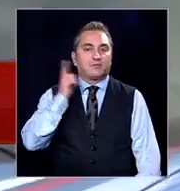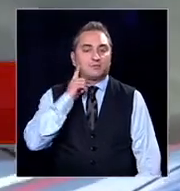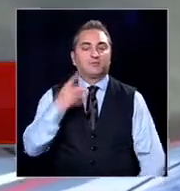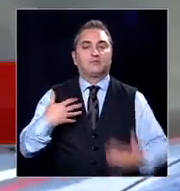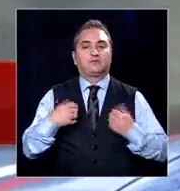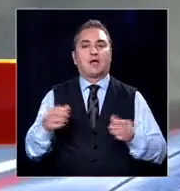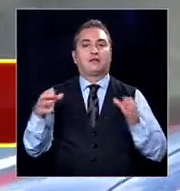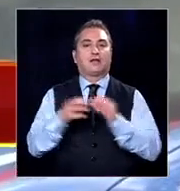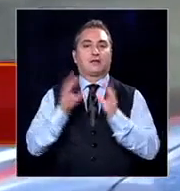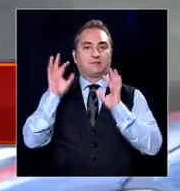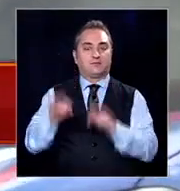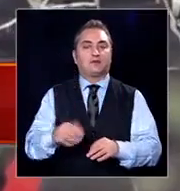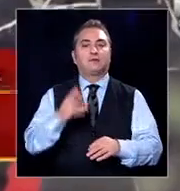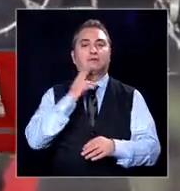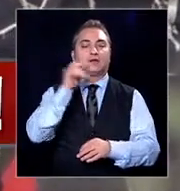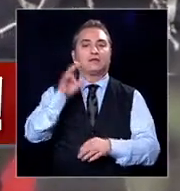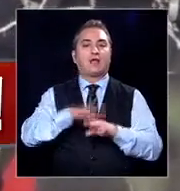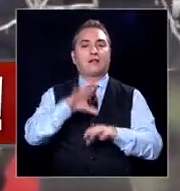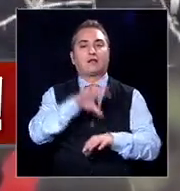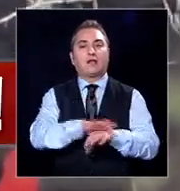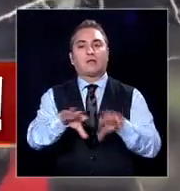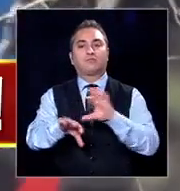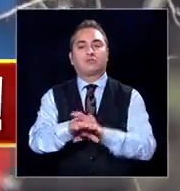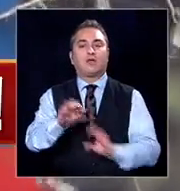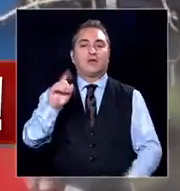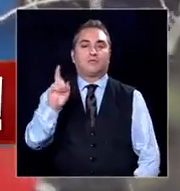ekipleri genç kadını elleri kelepçeli buldu.